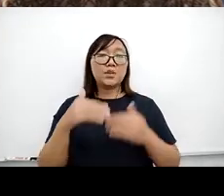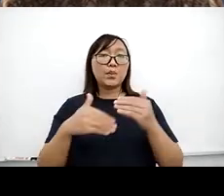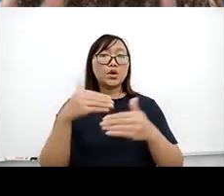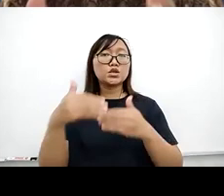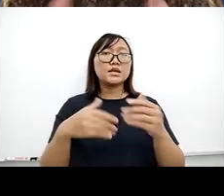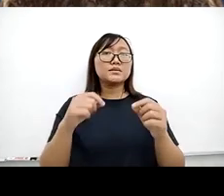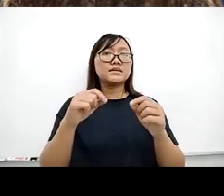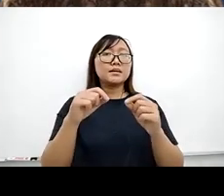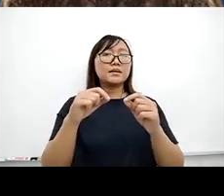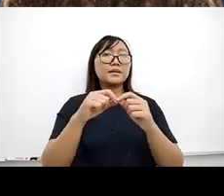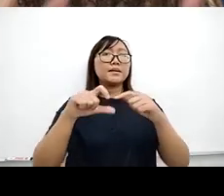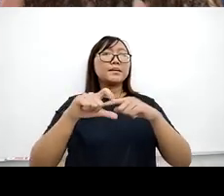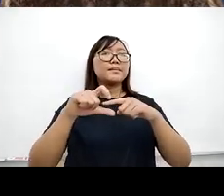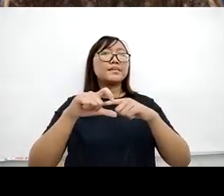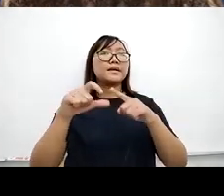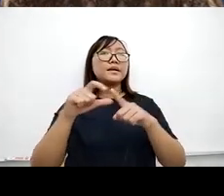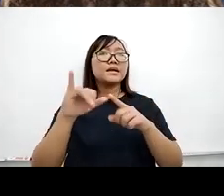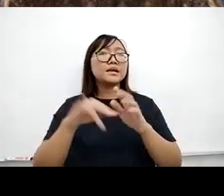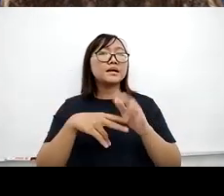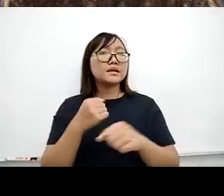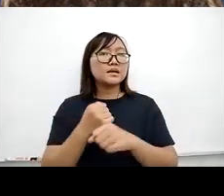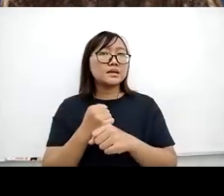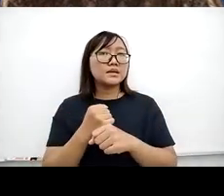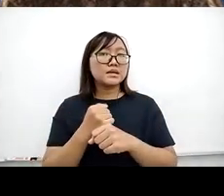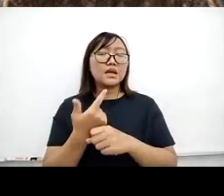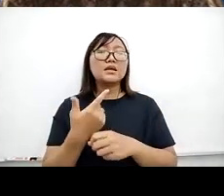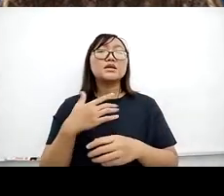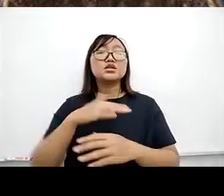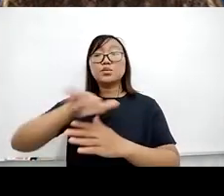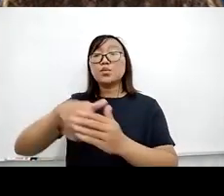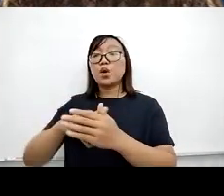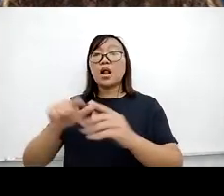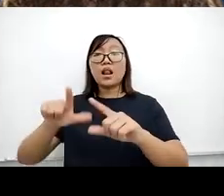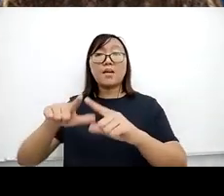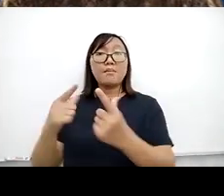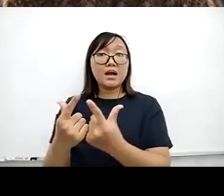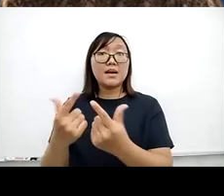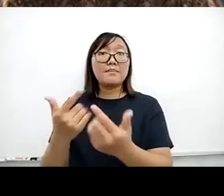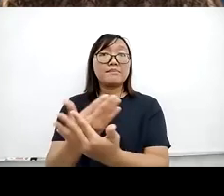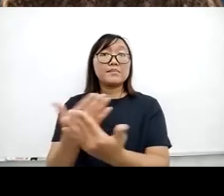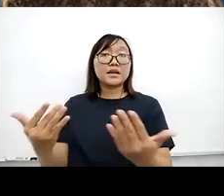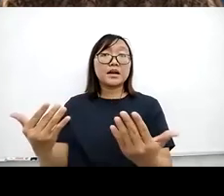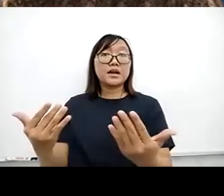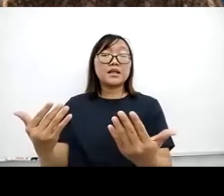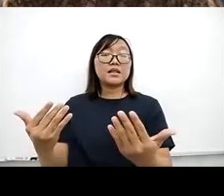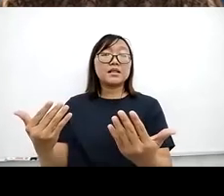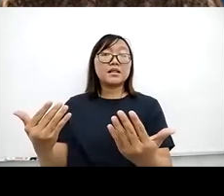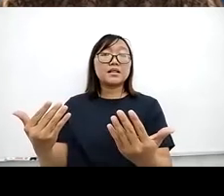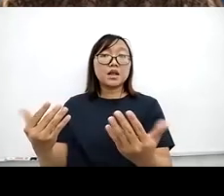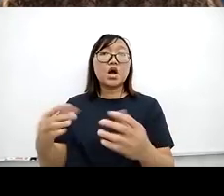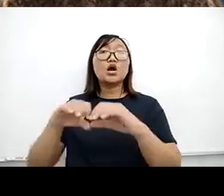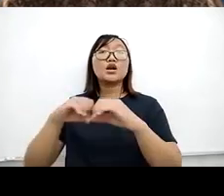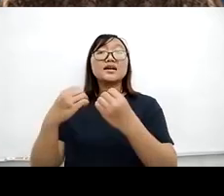Eh proses ini sehingga semua lembaga masyarakat organisasi